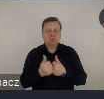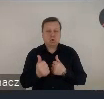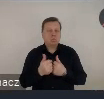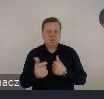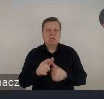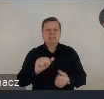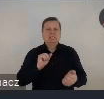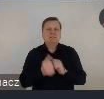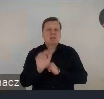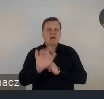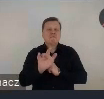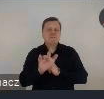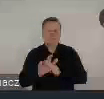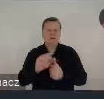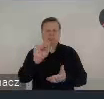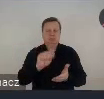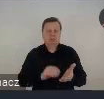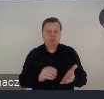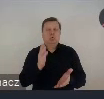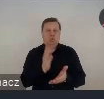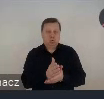zmiana nastąpiła, czyli że